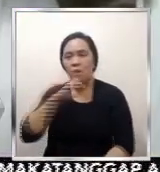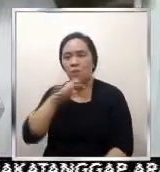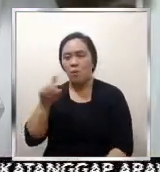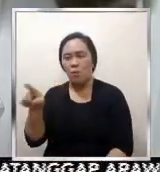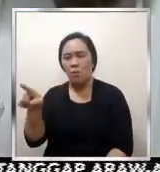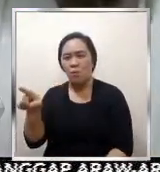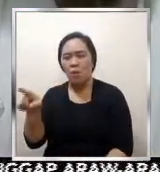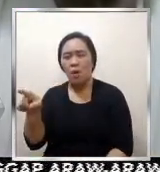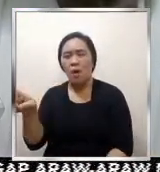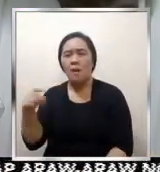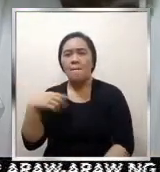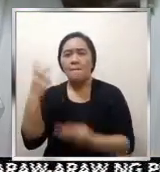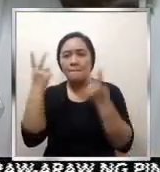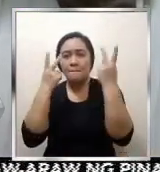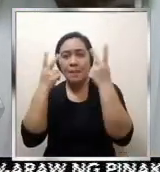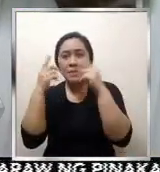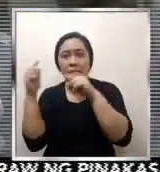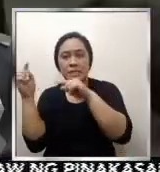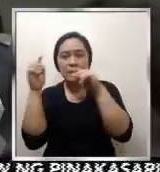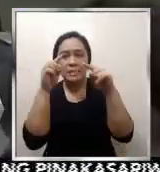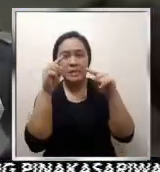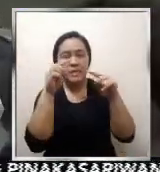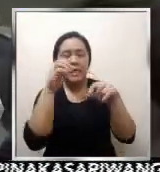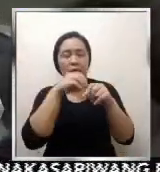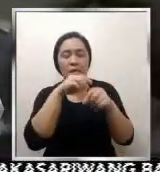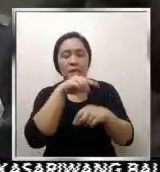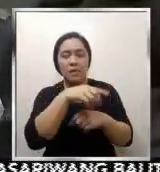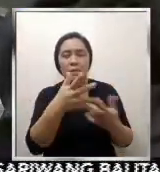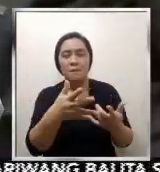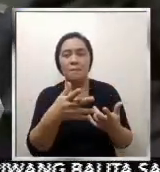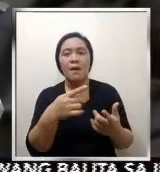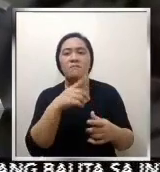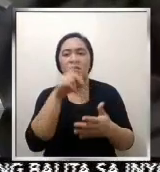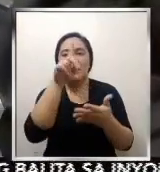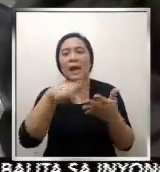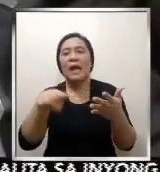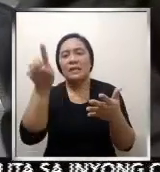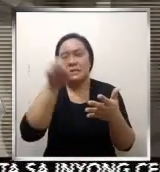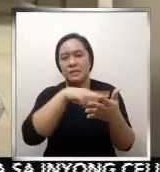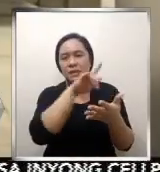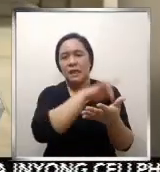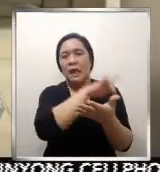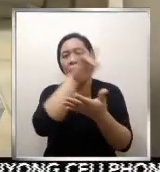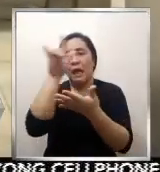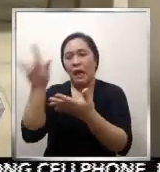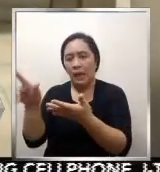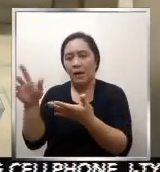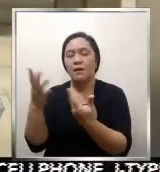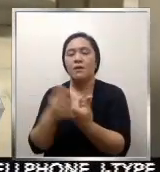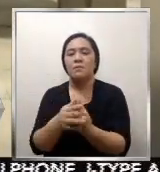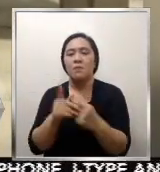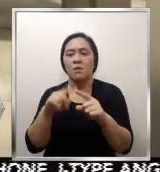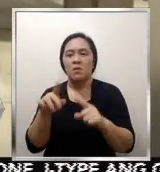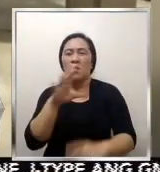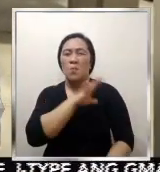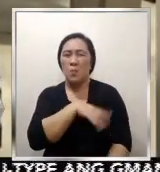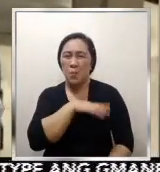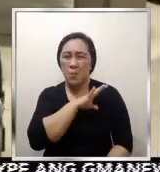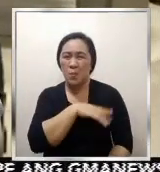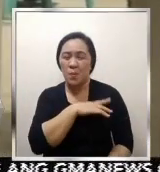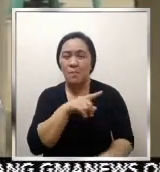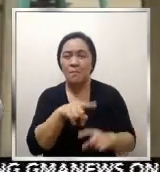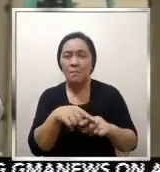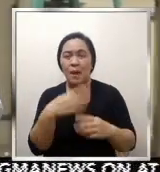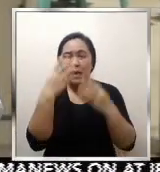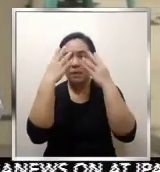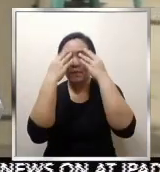Sabi niya na-cancel ang flight niya ngayong araw pero dito na lang daw siya maghihintay. Yun nga lang, natulog siyang nakaupo kagabi at